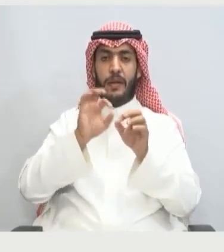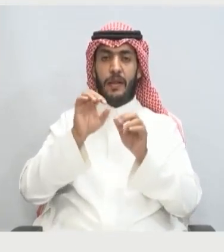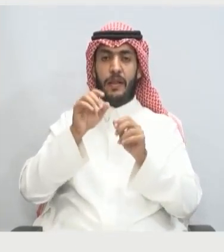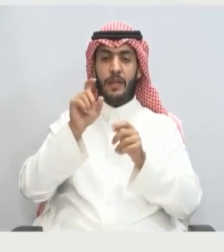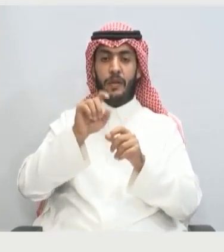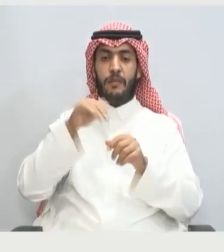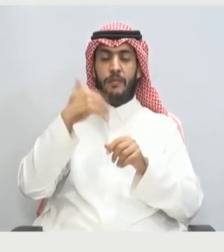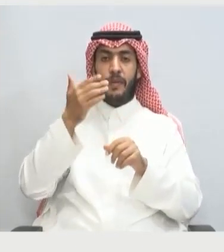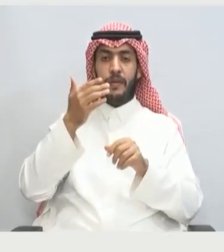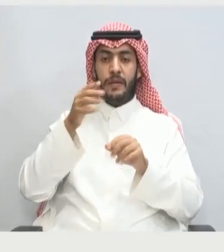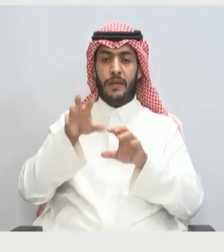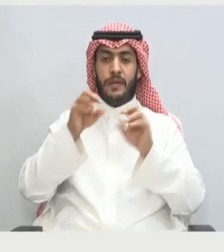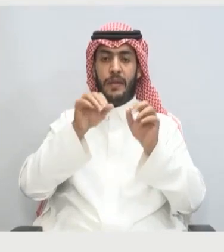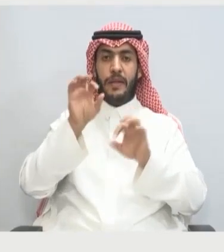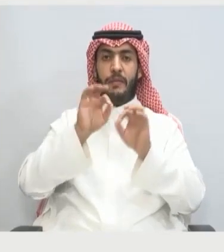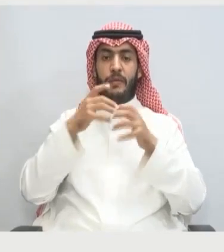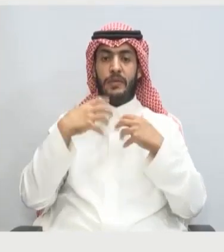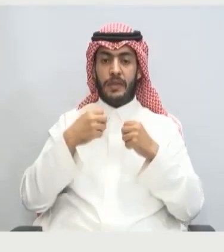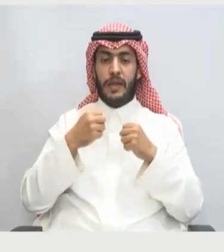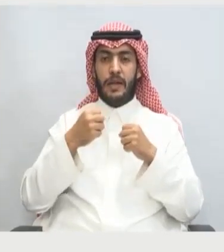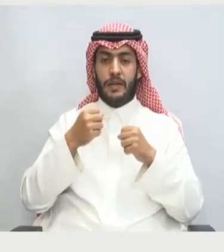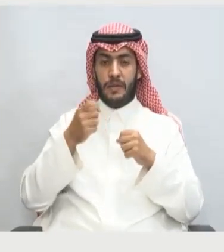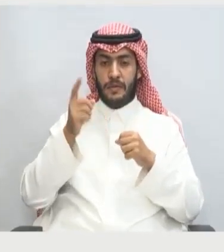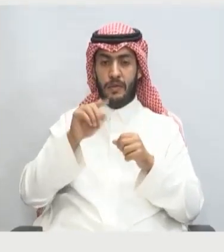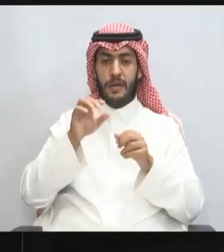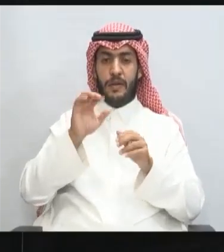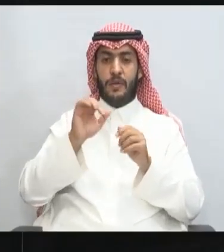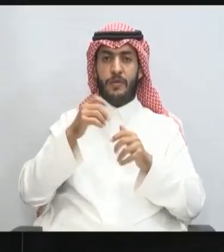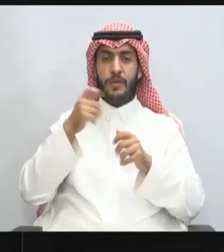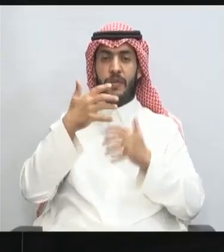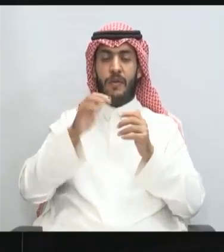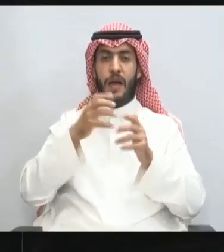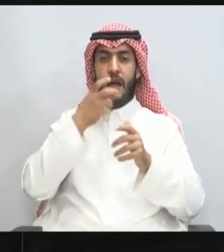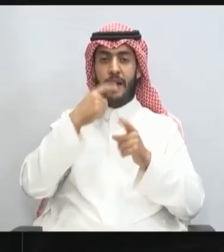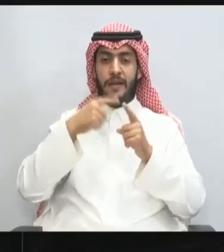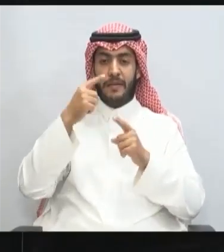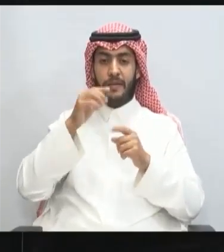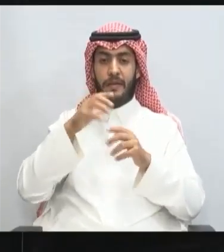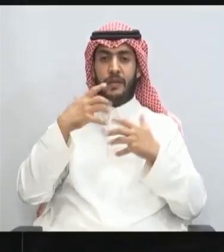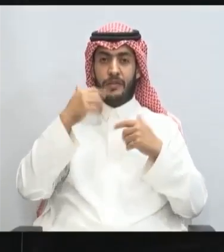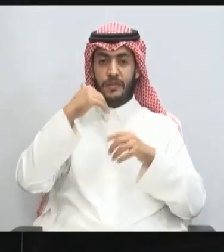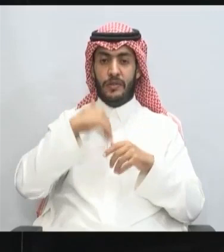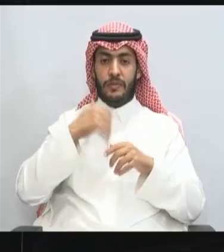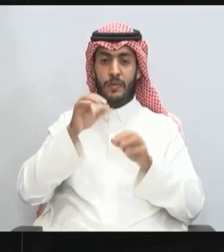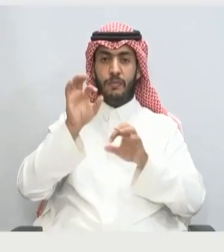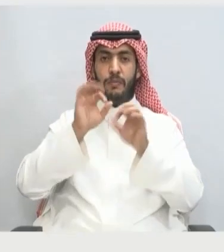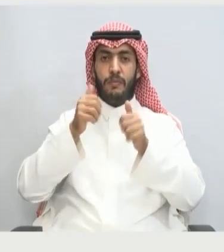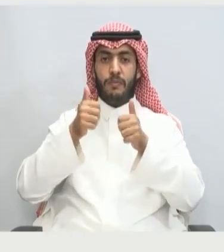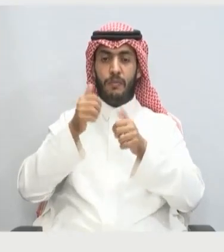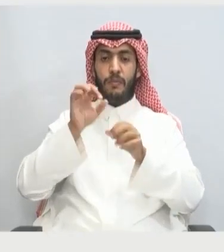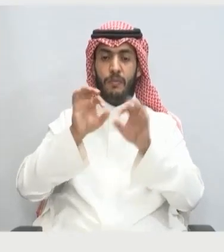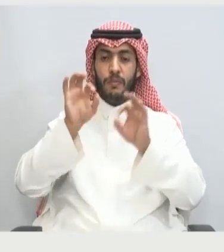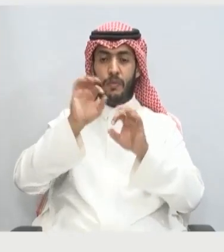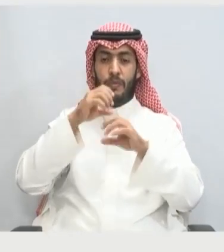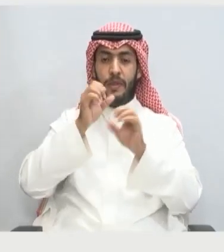التقويم ثم بعد ذلك ننتقل الى الكيمياء والصحه سرعه التفاعل ودرجه الحراره في الاجسام مختبر الكيمياء ايضا تاثير